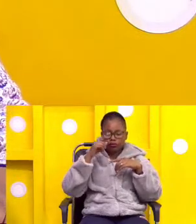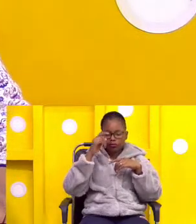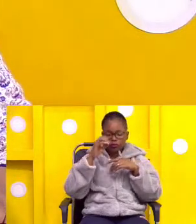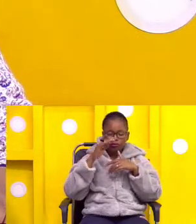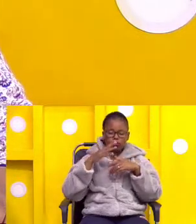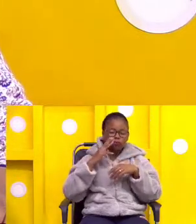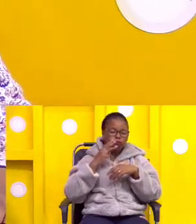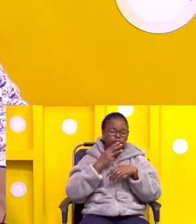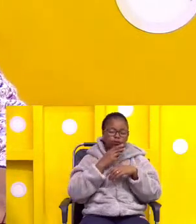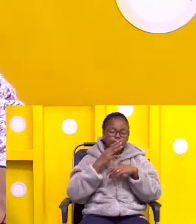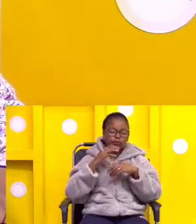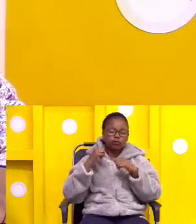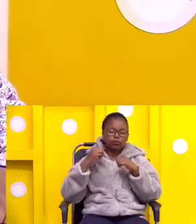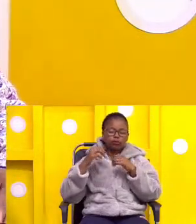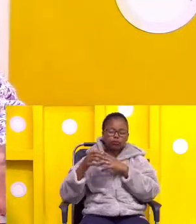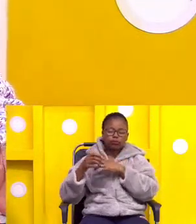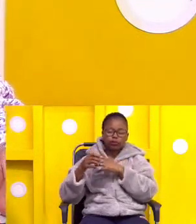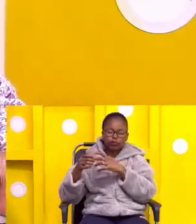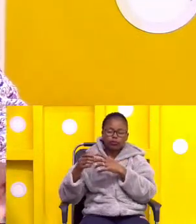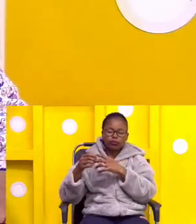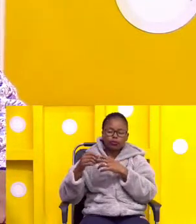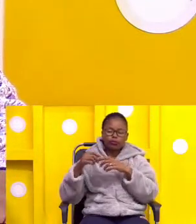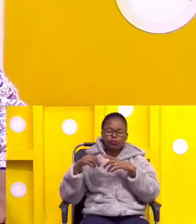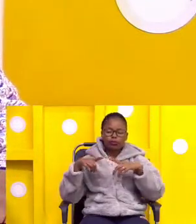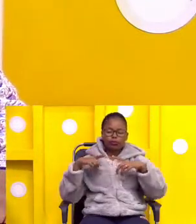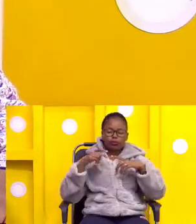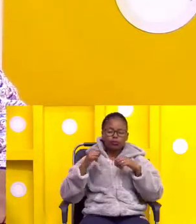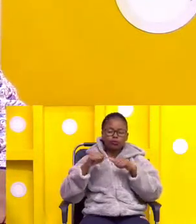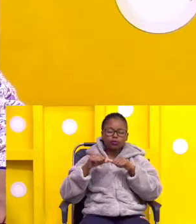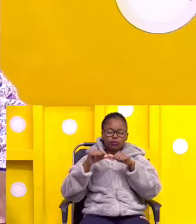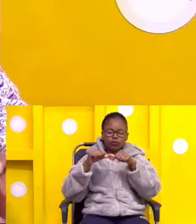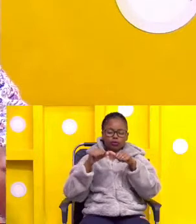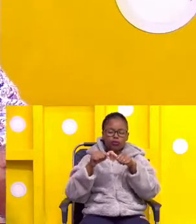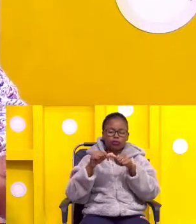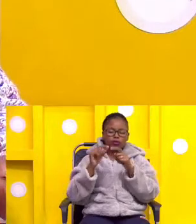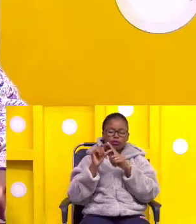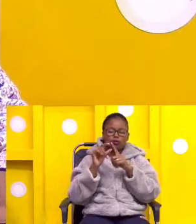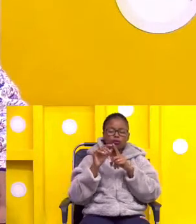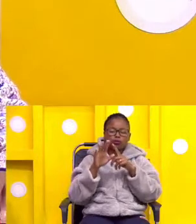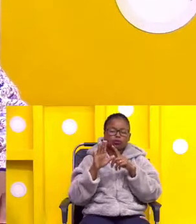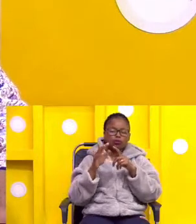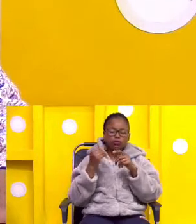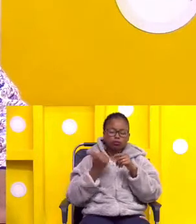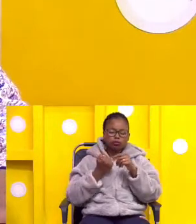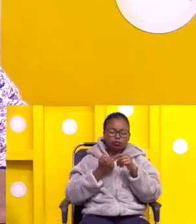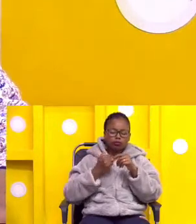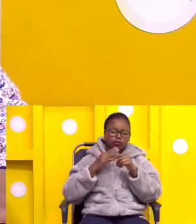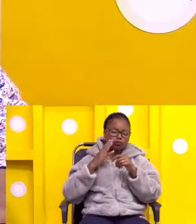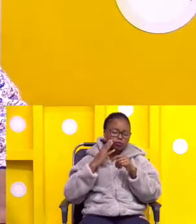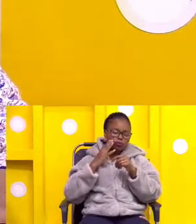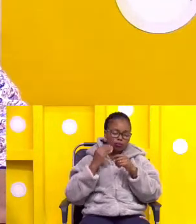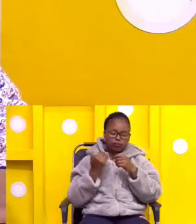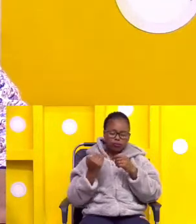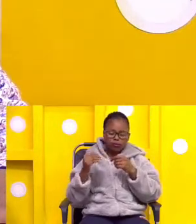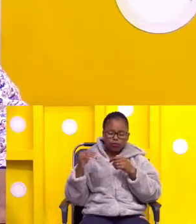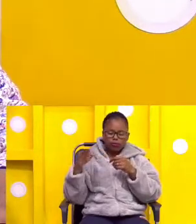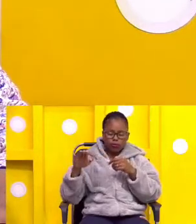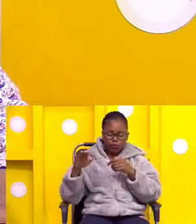kuna netodo wa hinya waku, tulia dhulia ya kiugo inege yaku, na atumia na anake na iletu na siyana